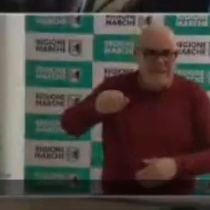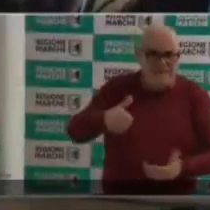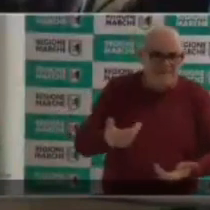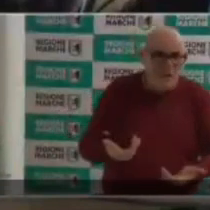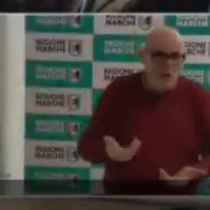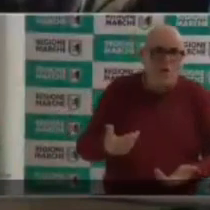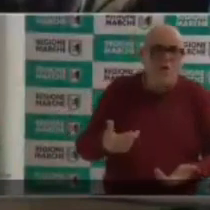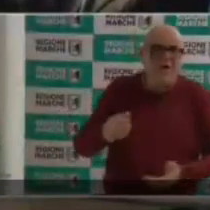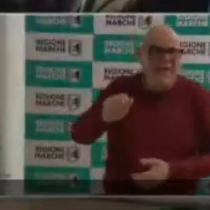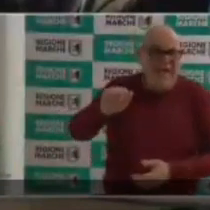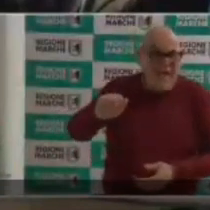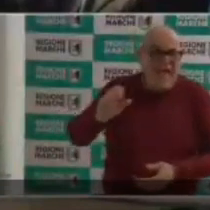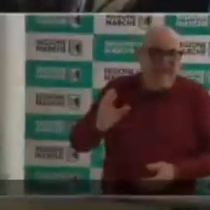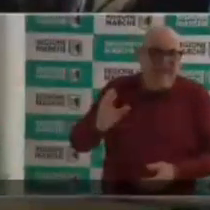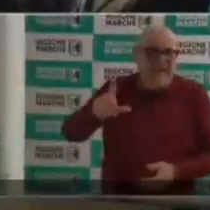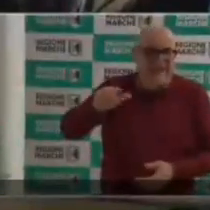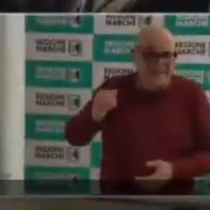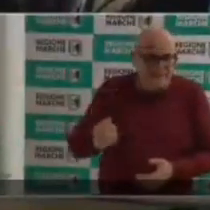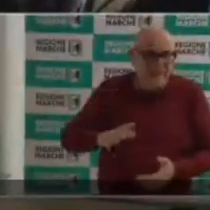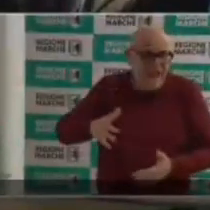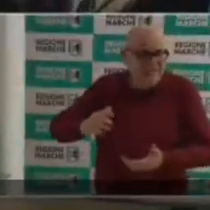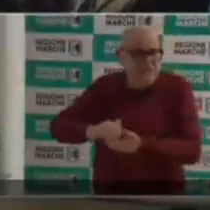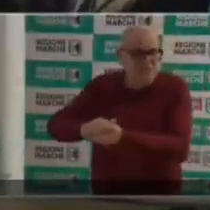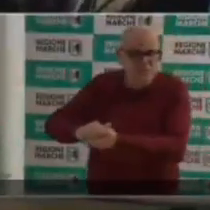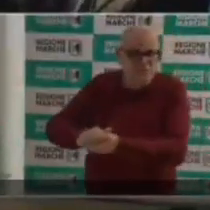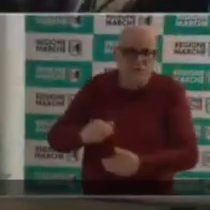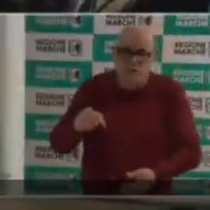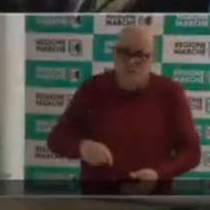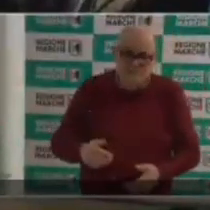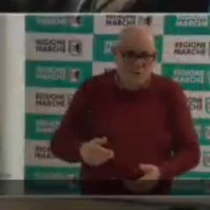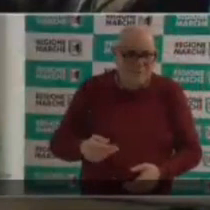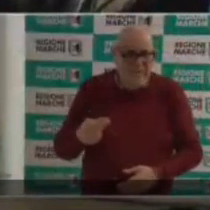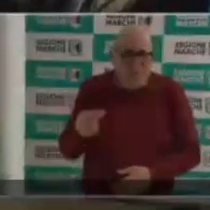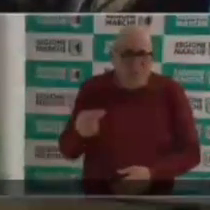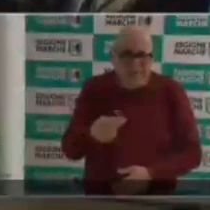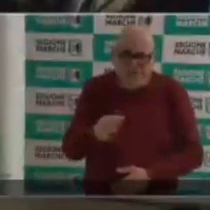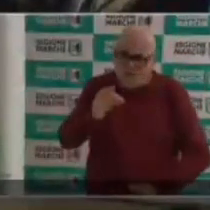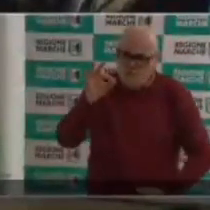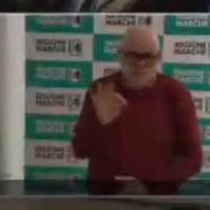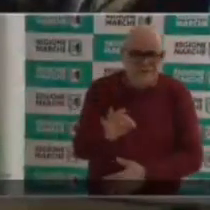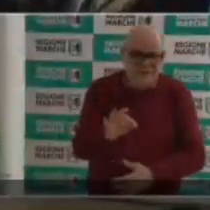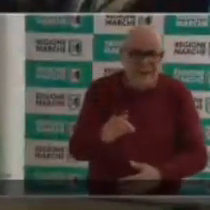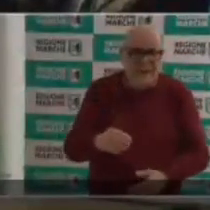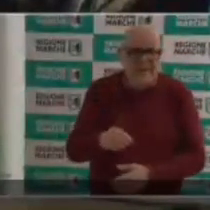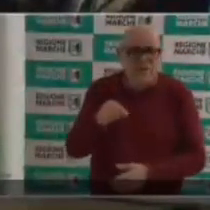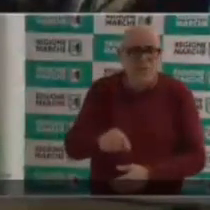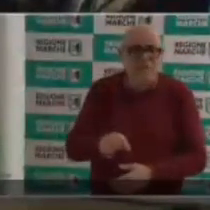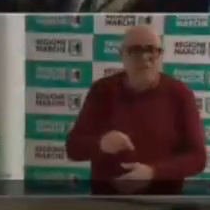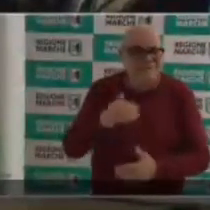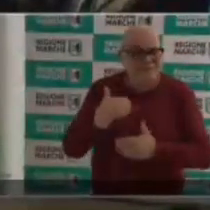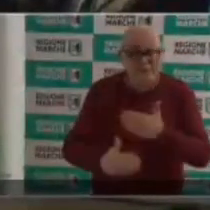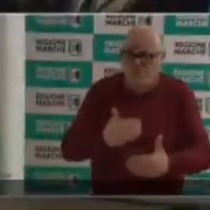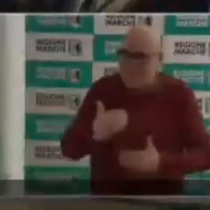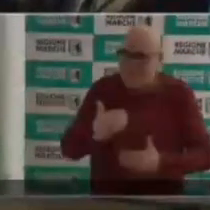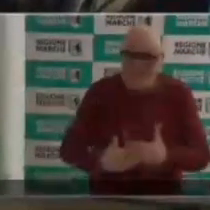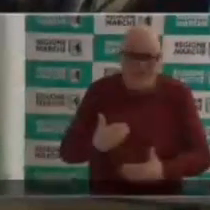possono essere le ARCI. Quindi credo che questo sia un elemento centrale credo che debba essere portato avanti, anche